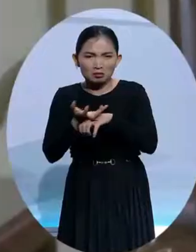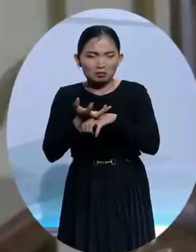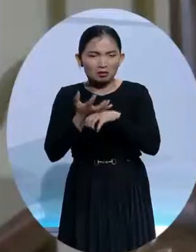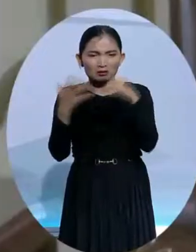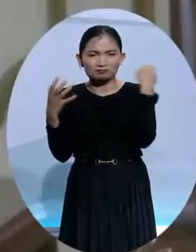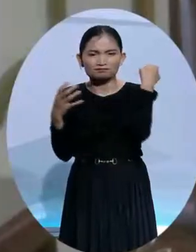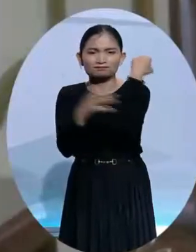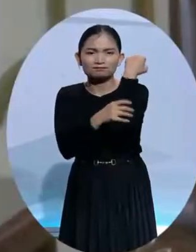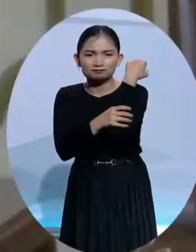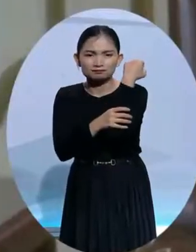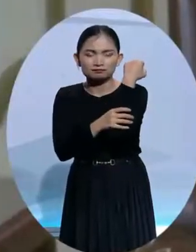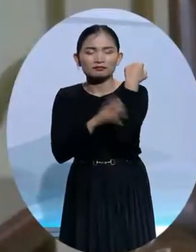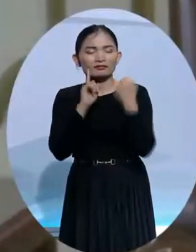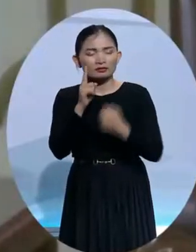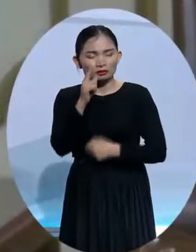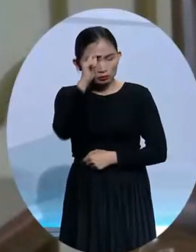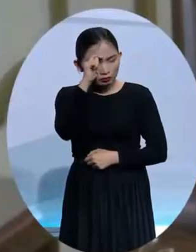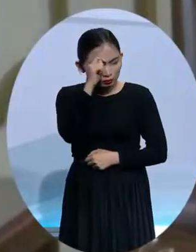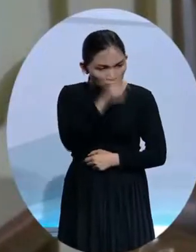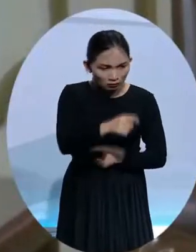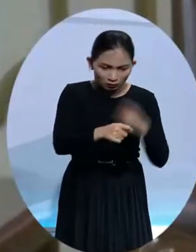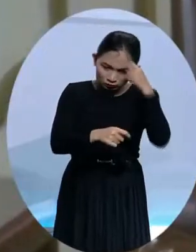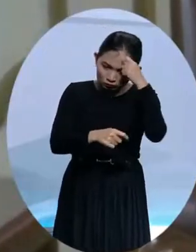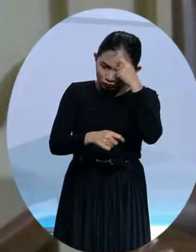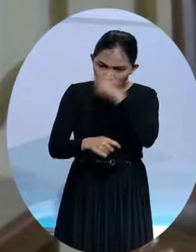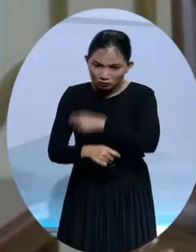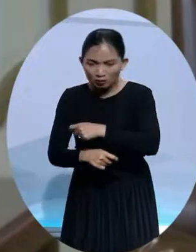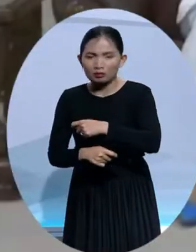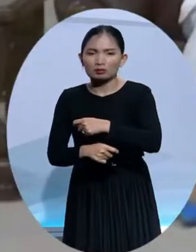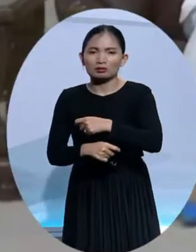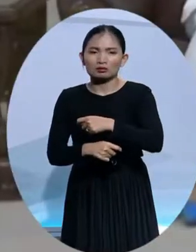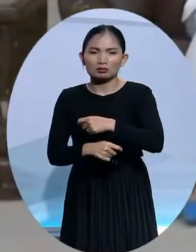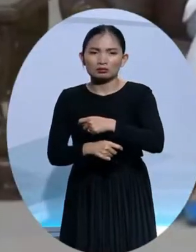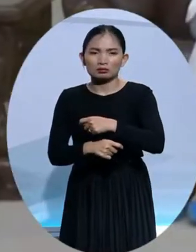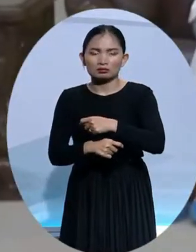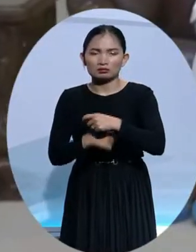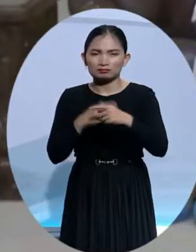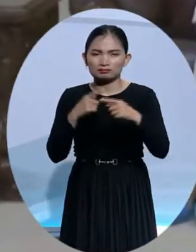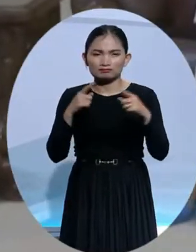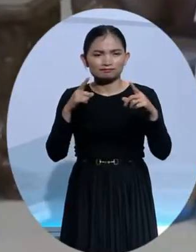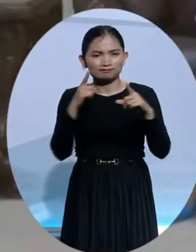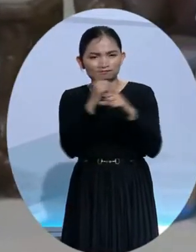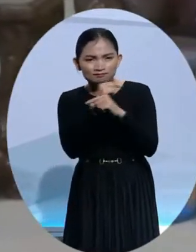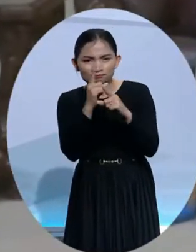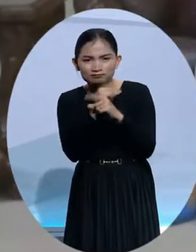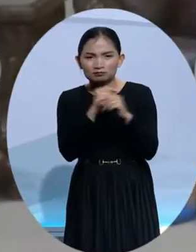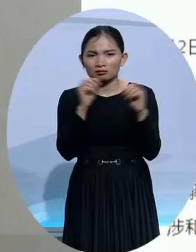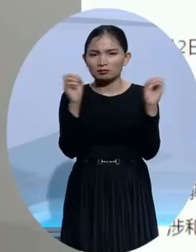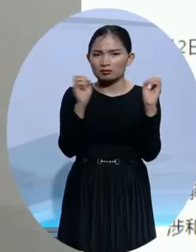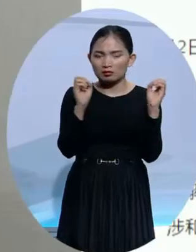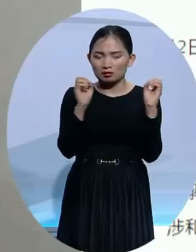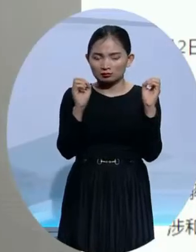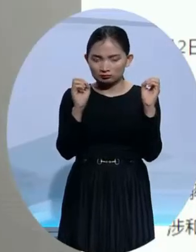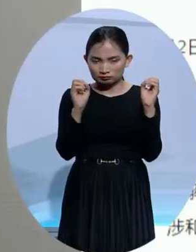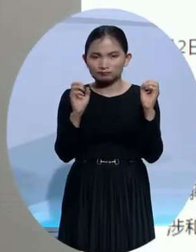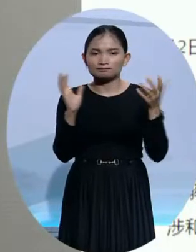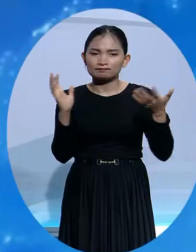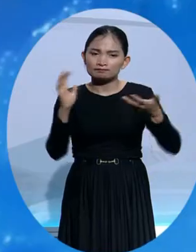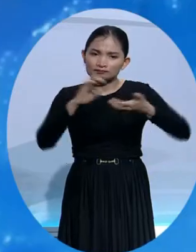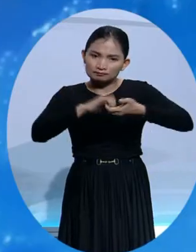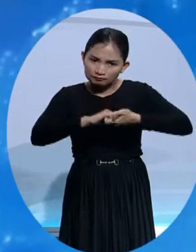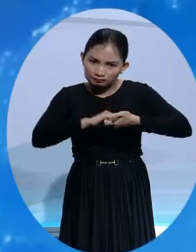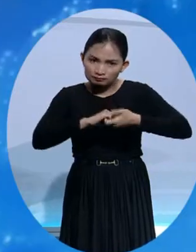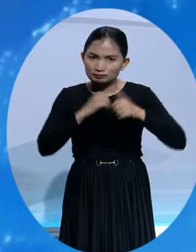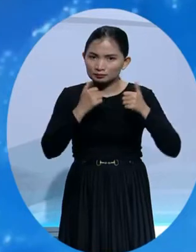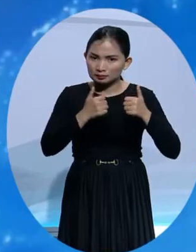nhau, cùng tồn tại hòa bình, không đối đầu và hợp tác cùng thắng. Thứ trưởng Ngoại giao Trung Quốc Tạ Phong đã triệu tập khẩn đại sứ